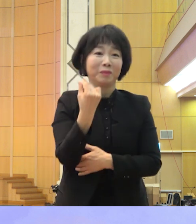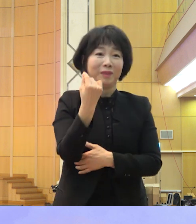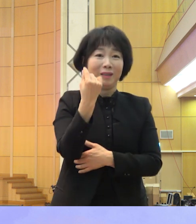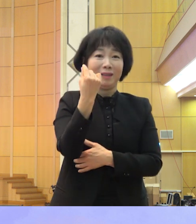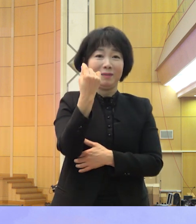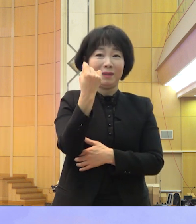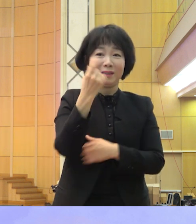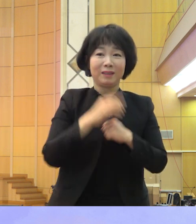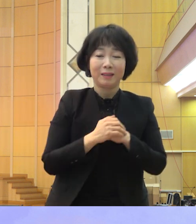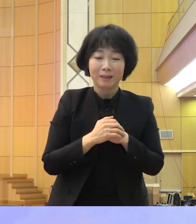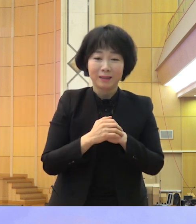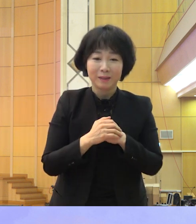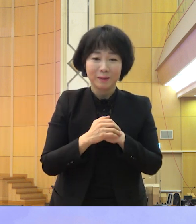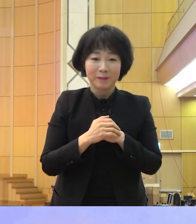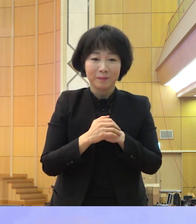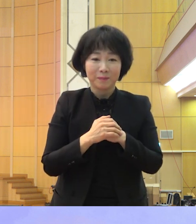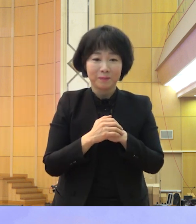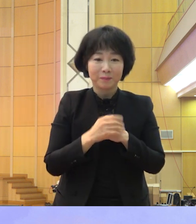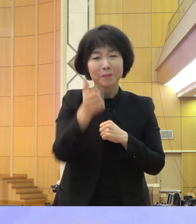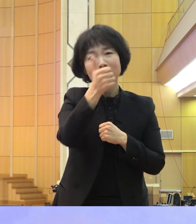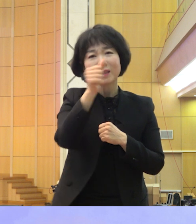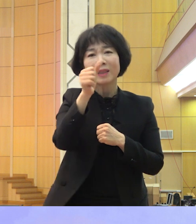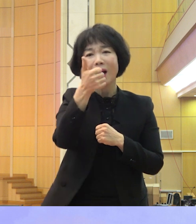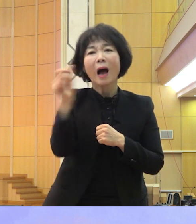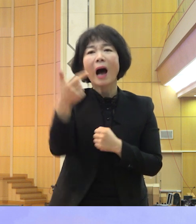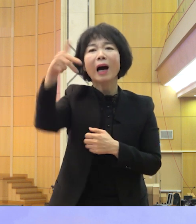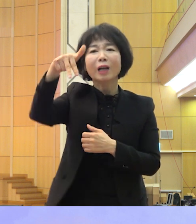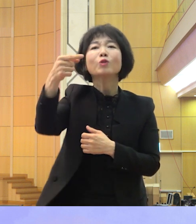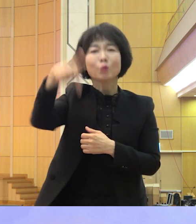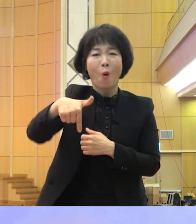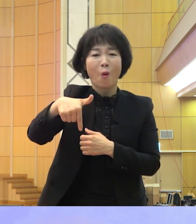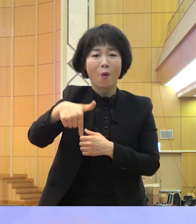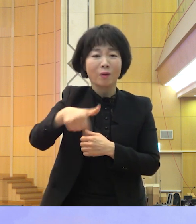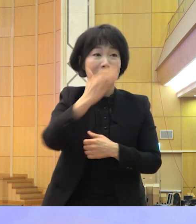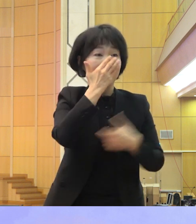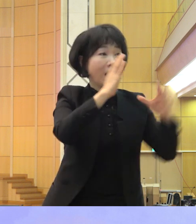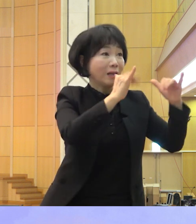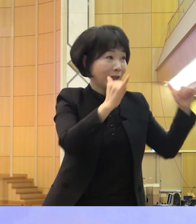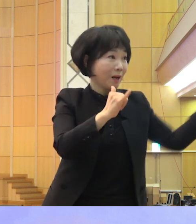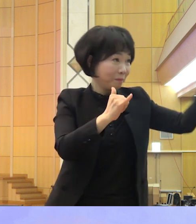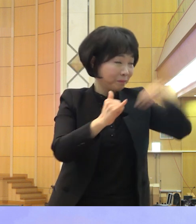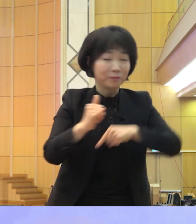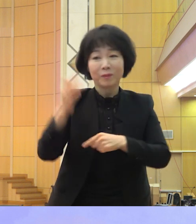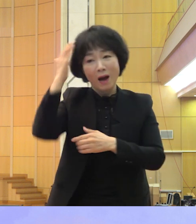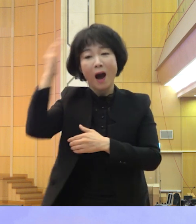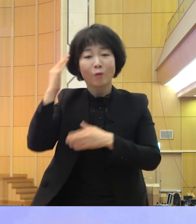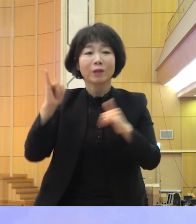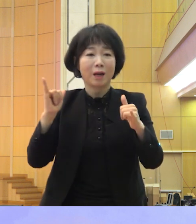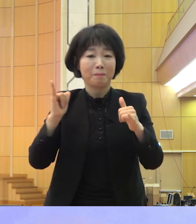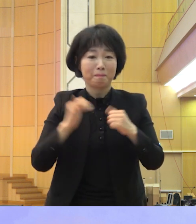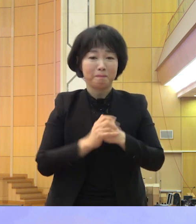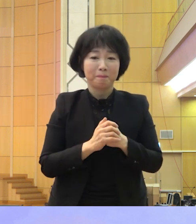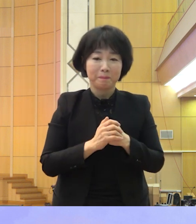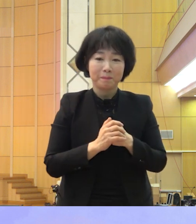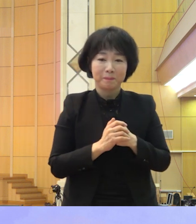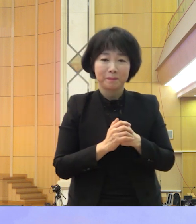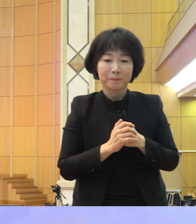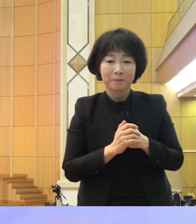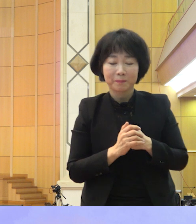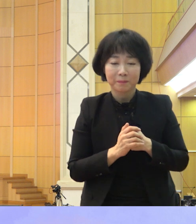한족이라 그러잖아. 한국 백성이니까 한족이라 그러잖아요. 그 사람들은 이스라엘 족속이란 말이에요. 그러니까 유대인이라고 그럽니다.